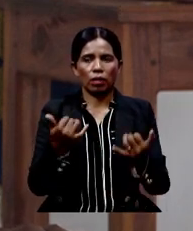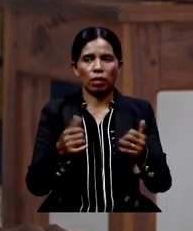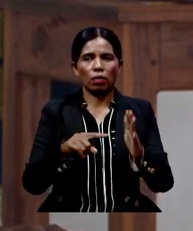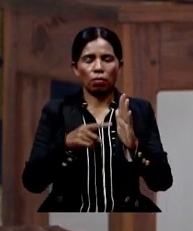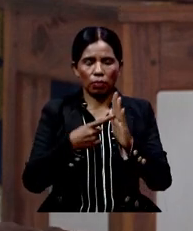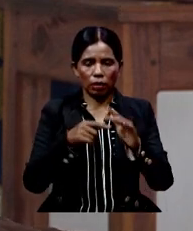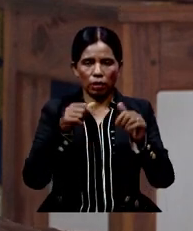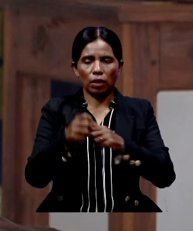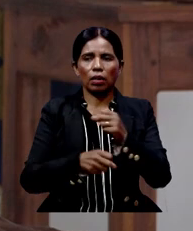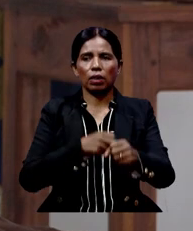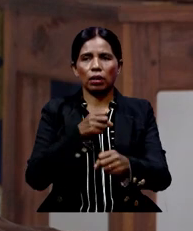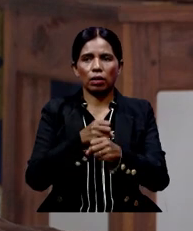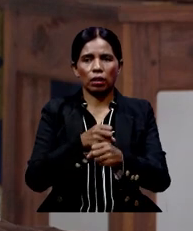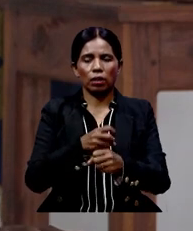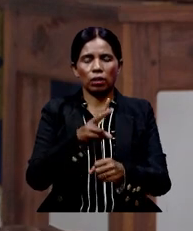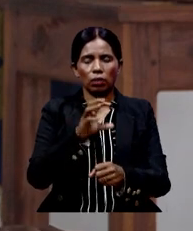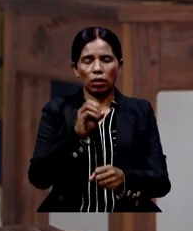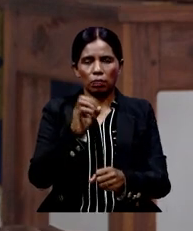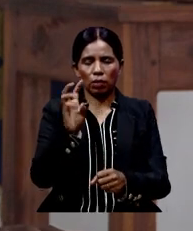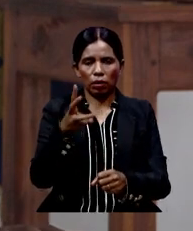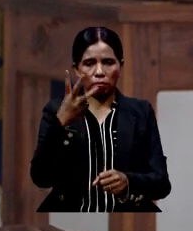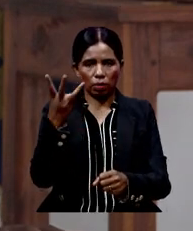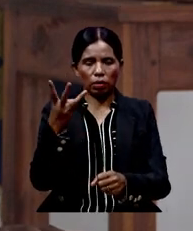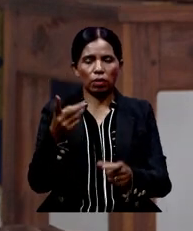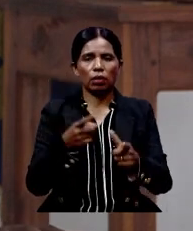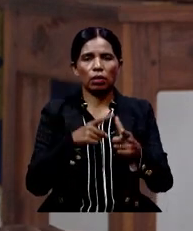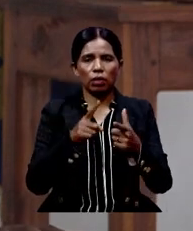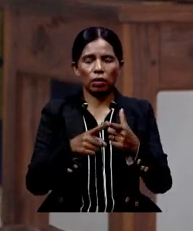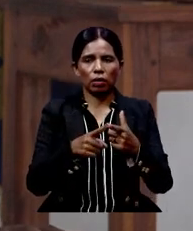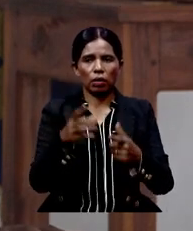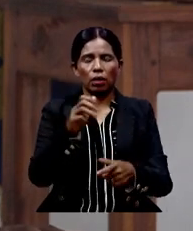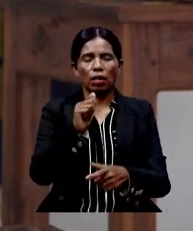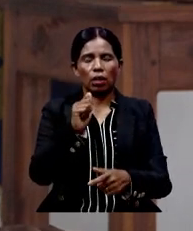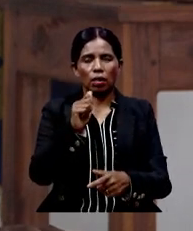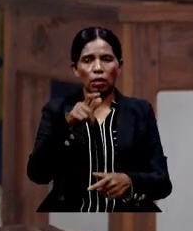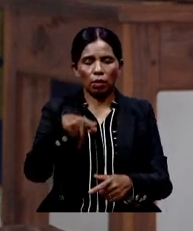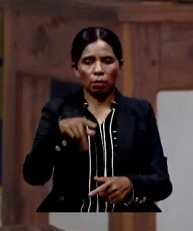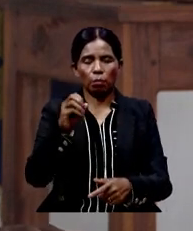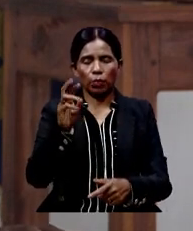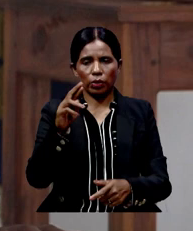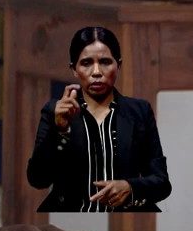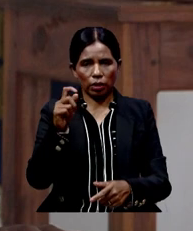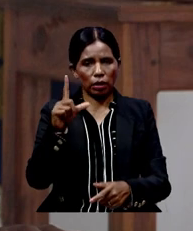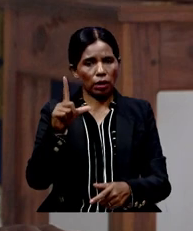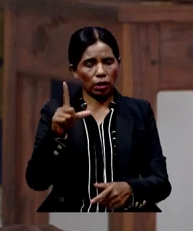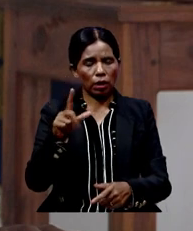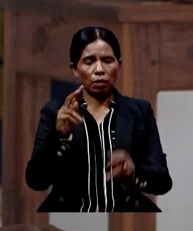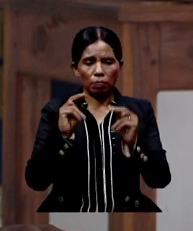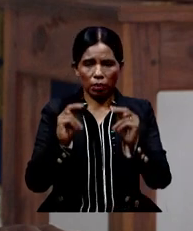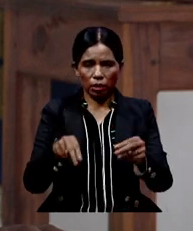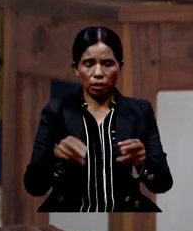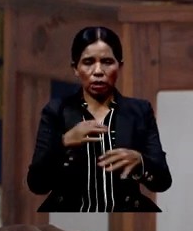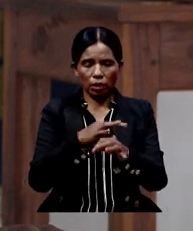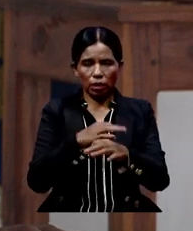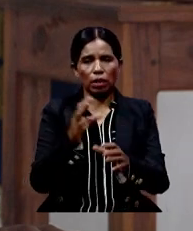husi tinan dois mili dizaseis entang aportil presija halo harmonisasi